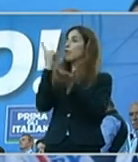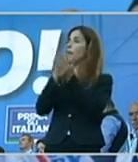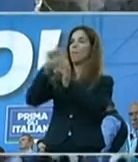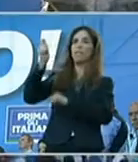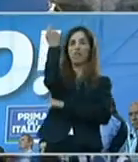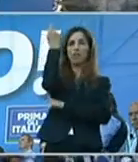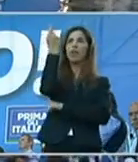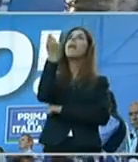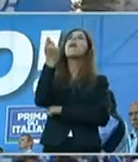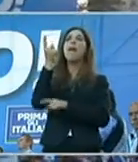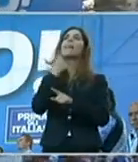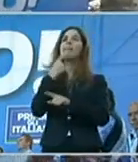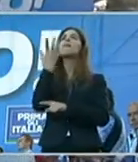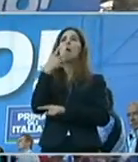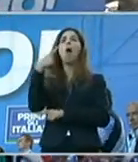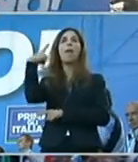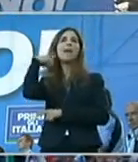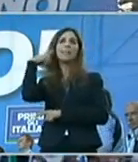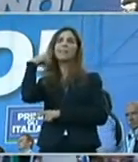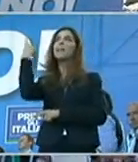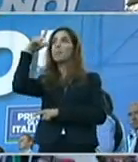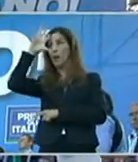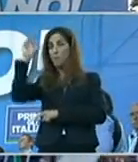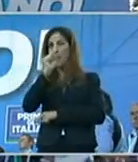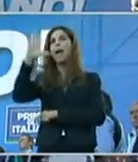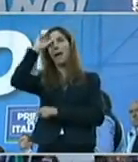ha orecchie per intendere, intenda.